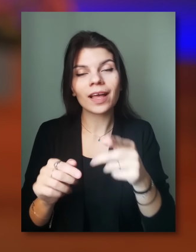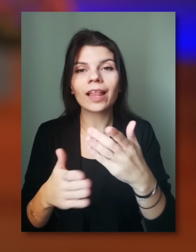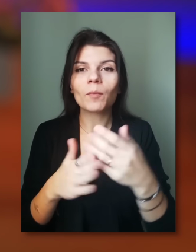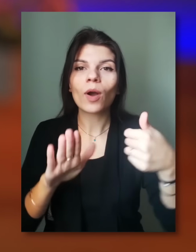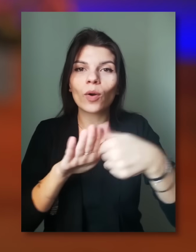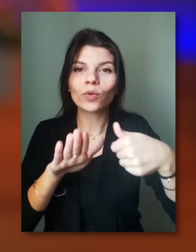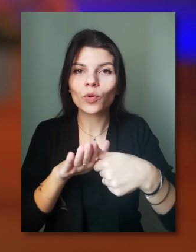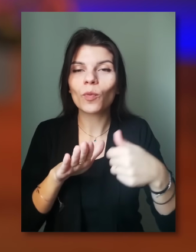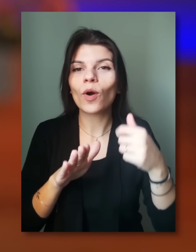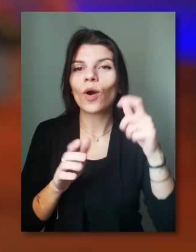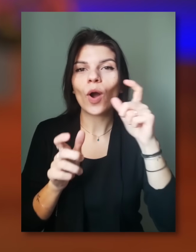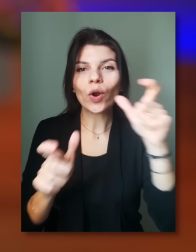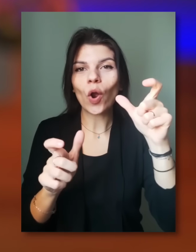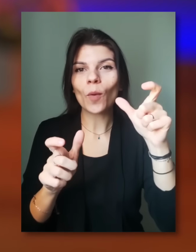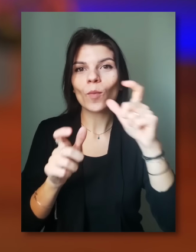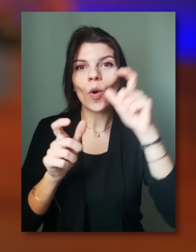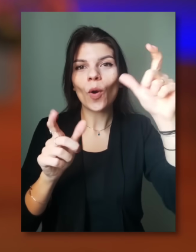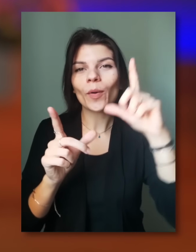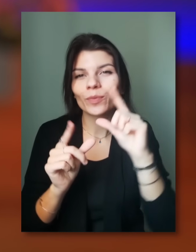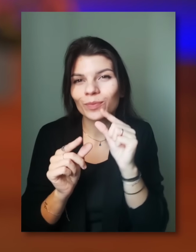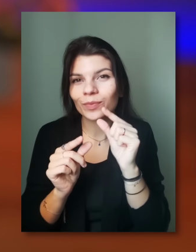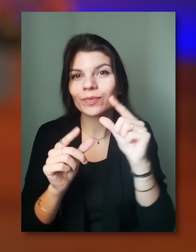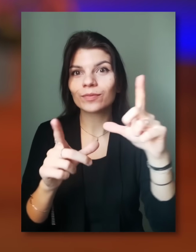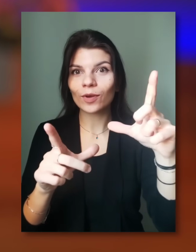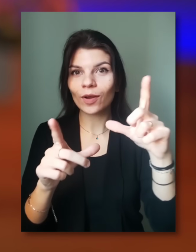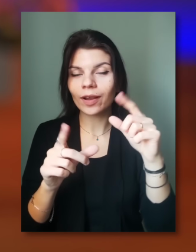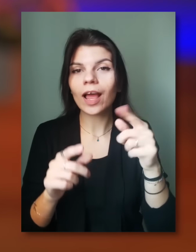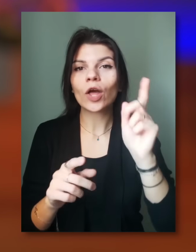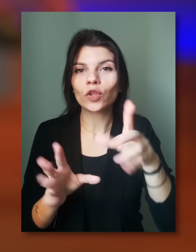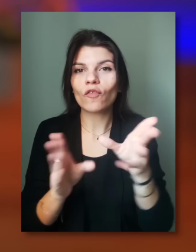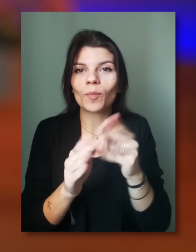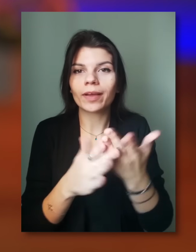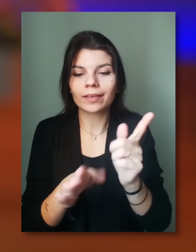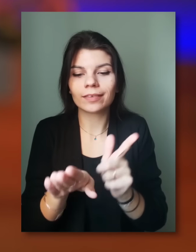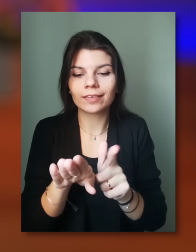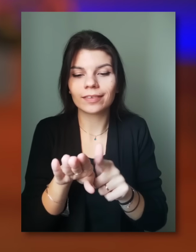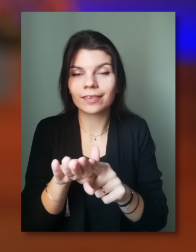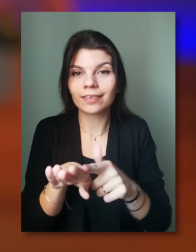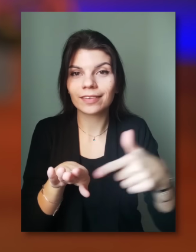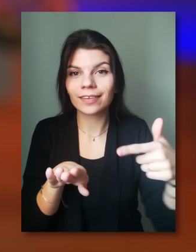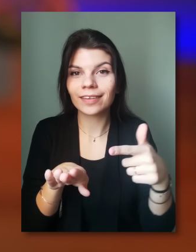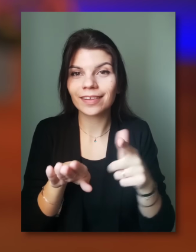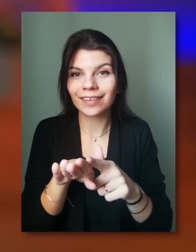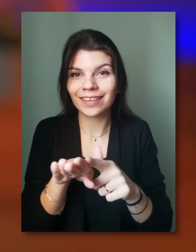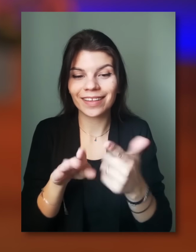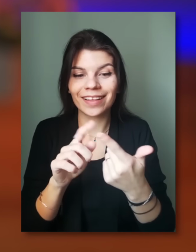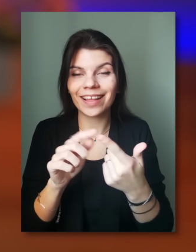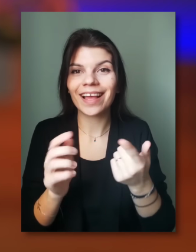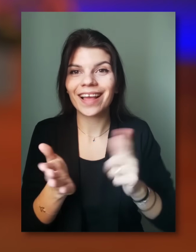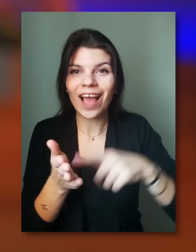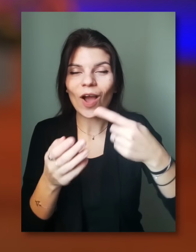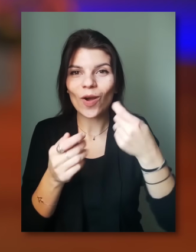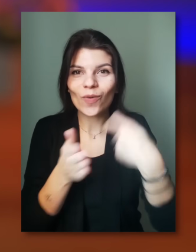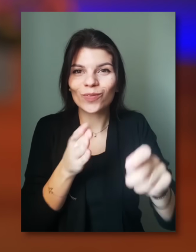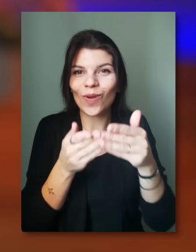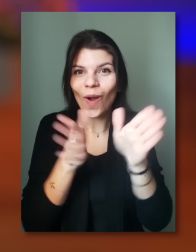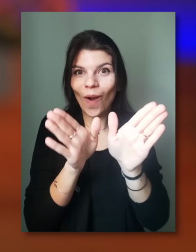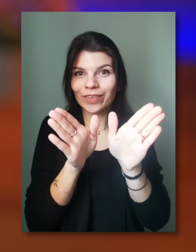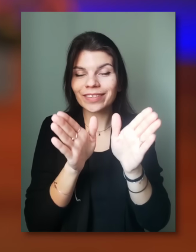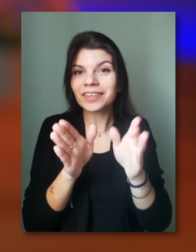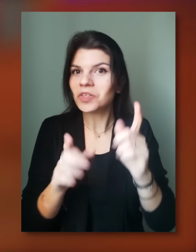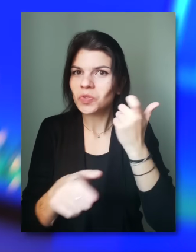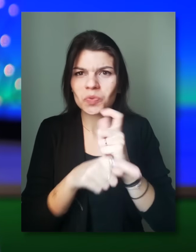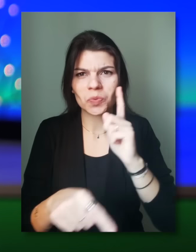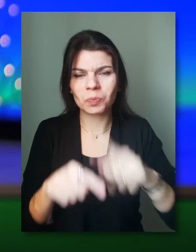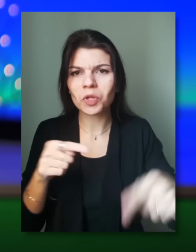рамки,можназнайти кнопкирегулюваннягучностітакнопкуживлення звбудованимсканеромвідбитківпальців, якийпрацюєнапрочудшвидкота точно.